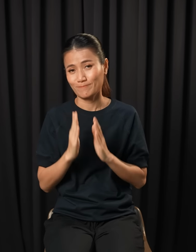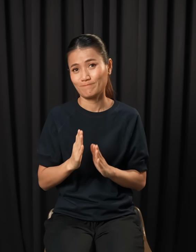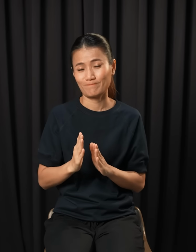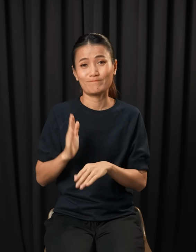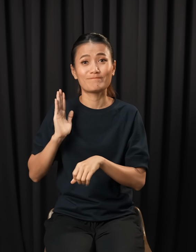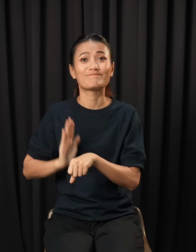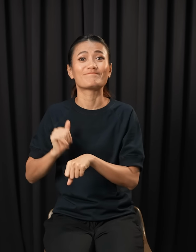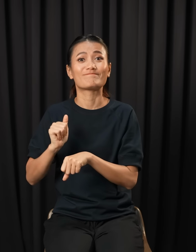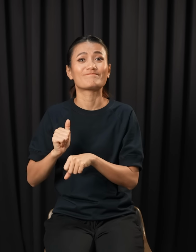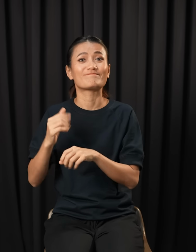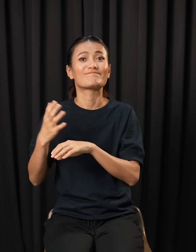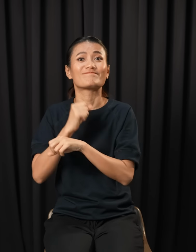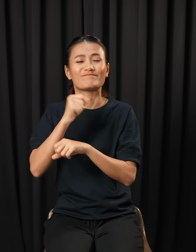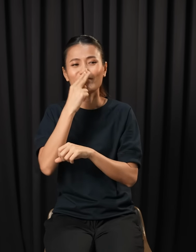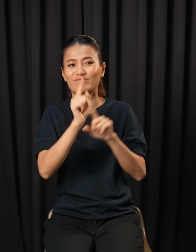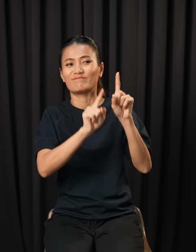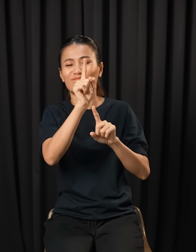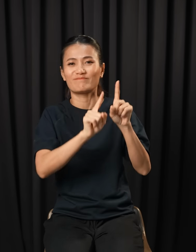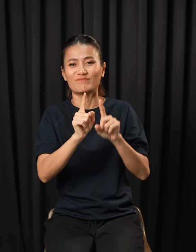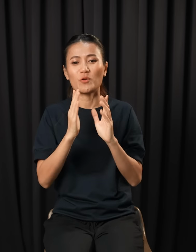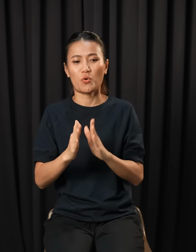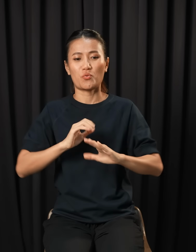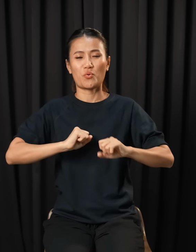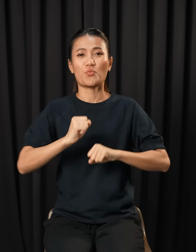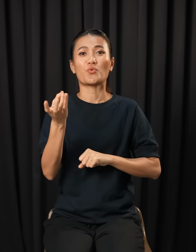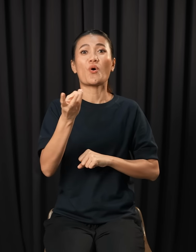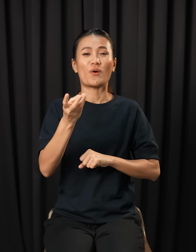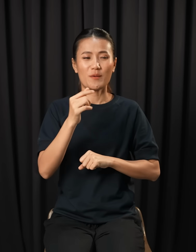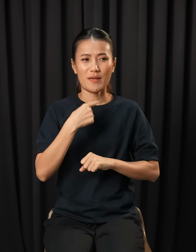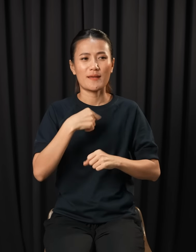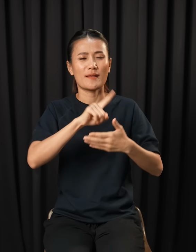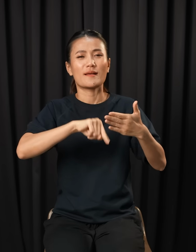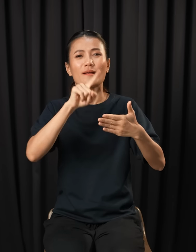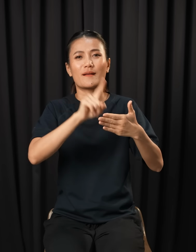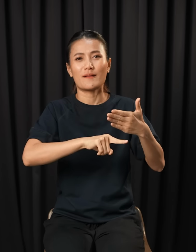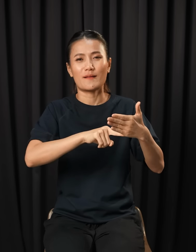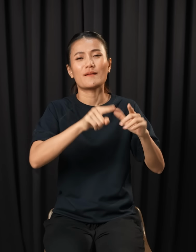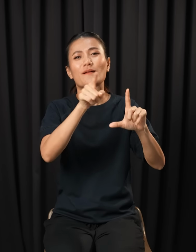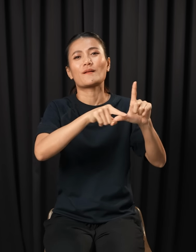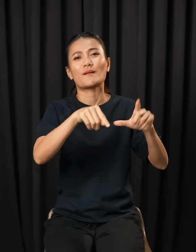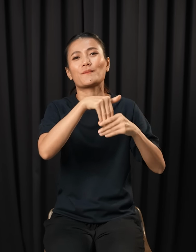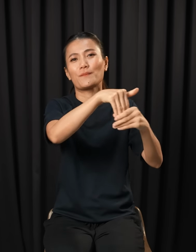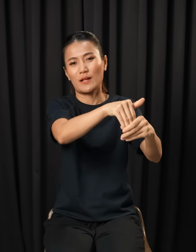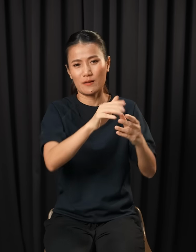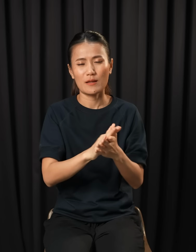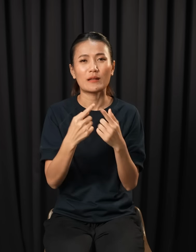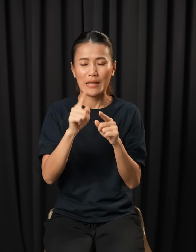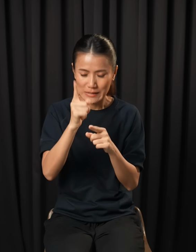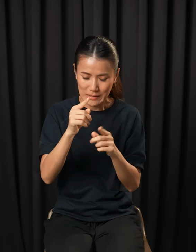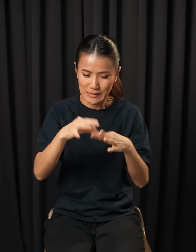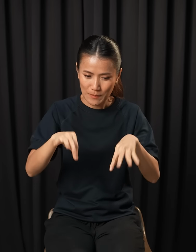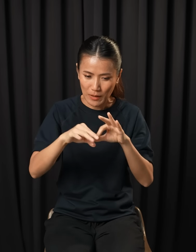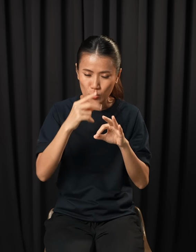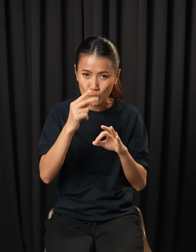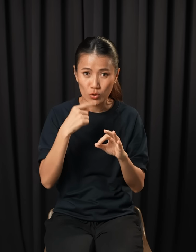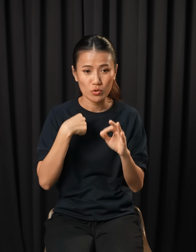พราะฉะนั้นจริงๆแล้วเนี่ยผมพอใครที่กูรูนักการเมืองต่างๆชอบมาบอกว่าพรรครุ่นใหม่เคยก็ต้องเลือกก้าวไกลไม่จริงอย่างที่อาจารย์พูด okay. แ